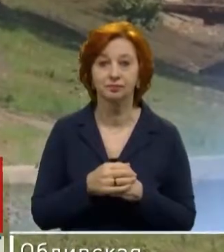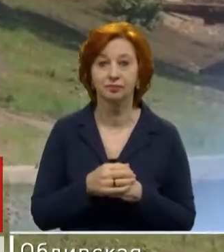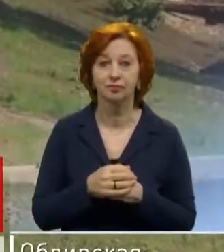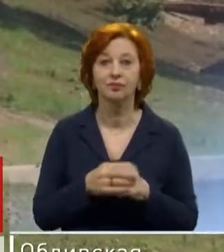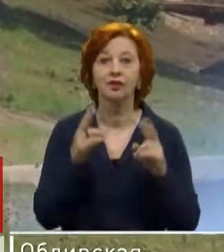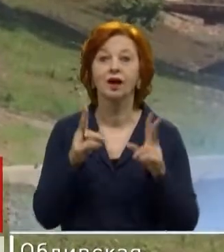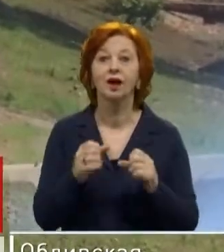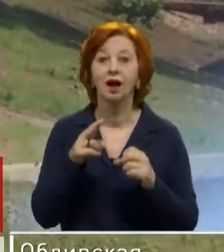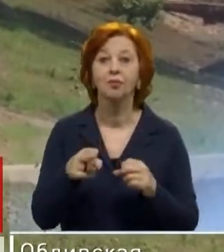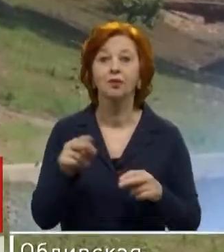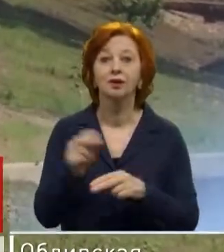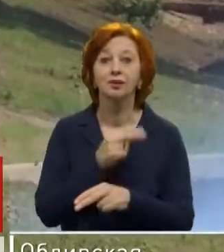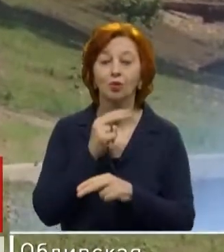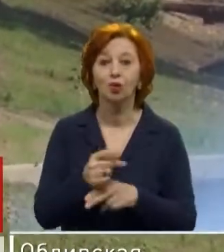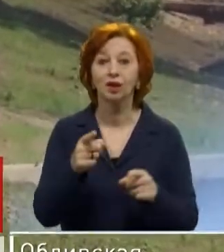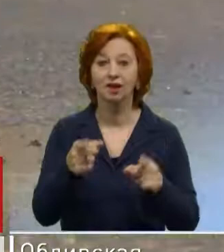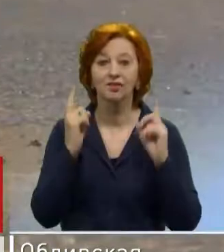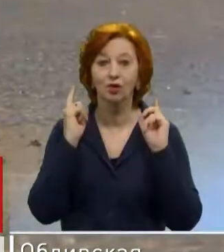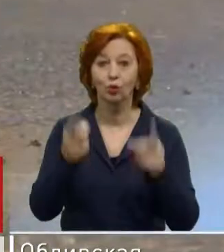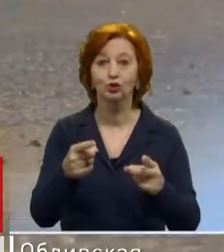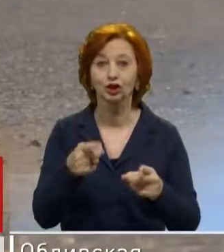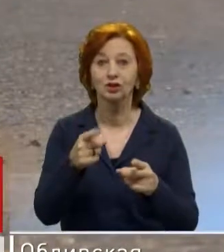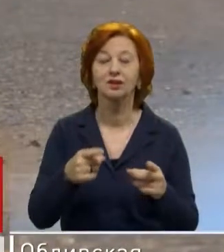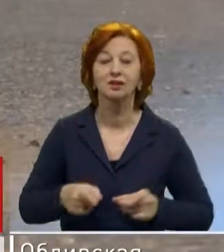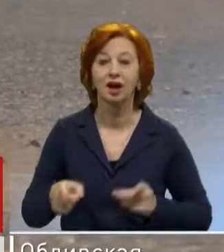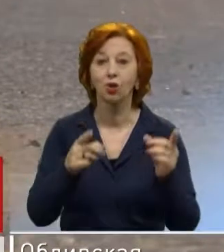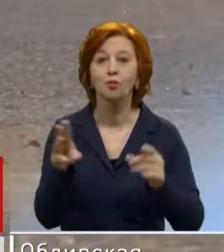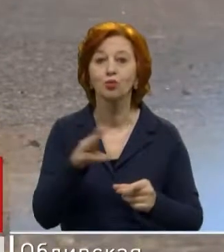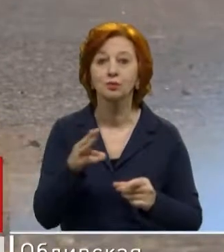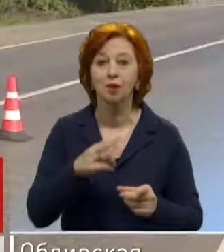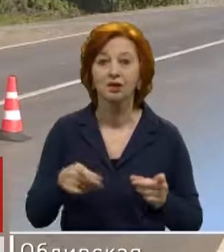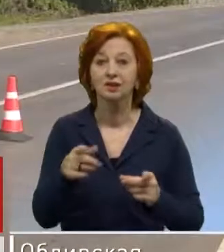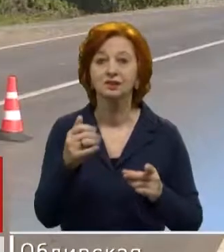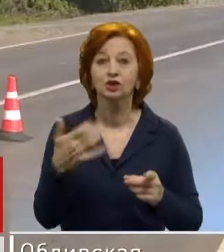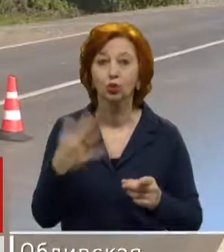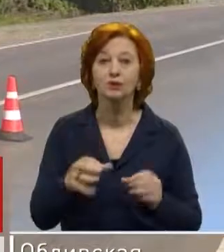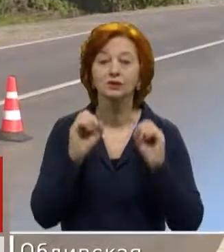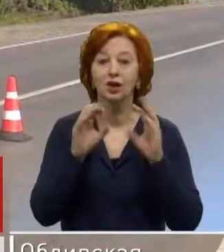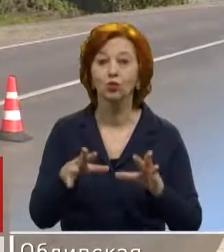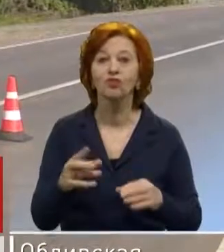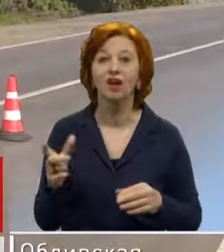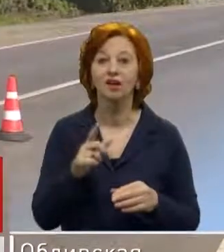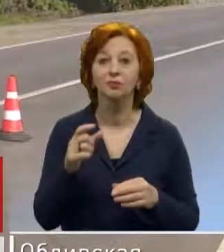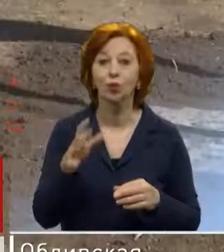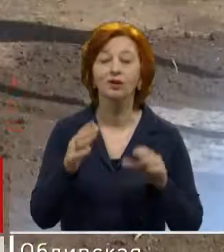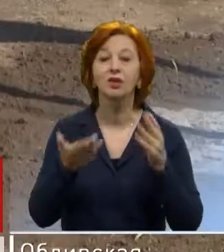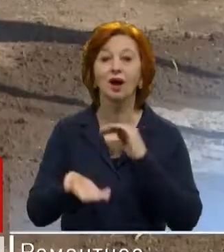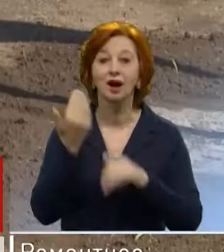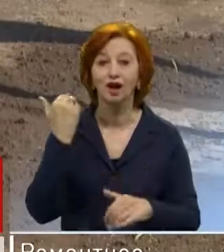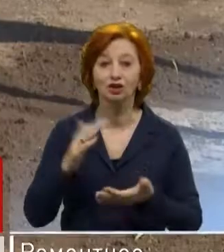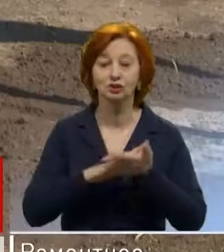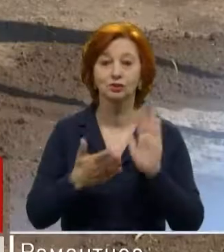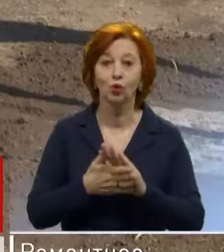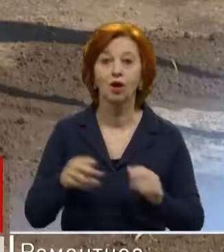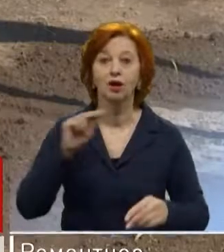Капремонт 10-километрового участка межмуниципальной дороги в хуторе Талаверов сдадут в эксплуатацию на год раньше срока. Работы выполнены